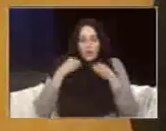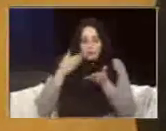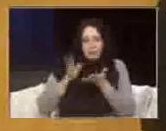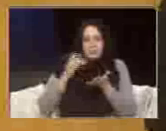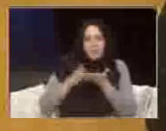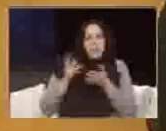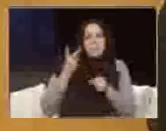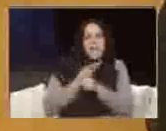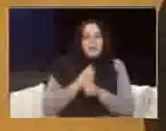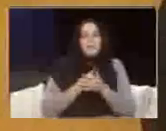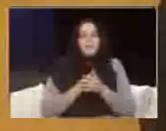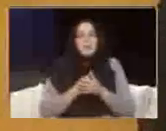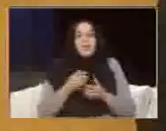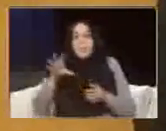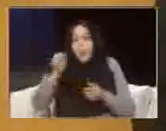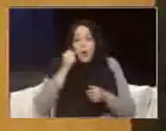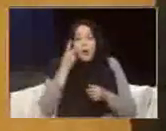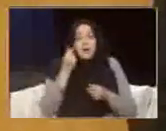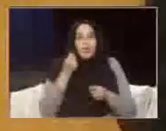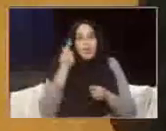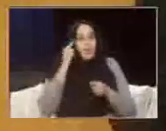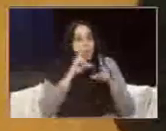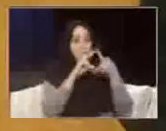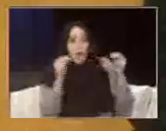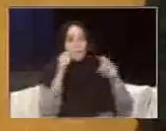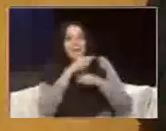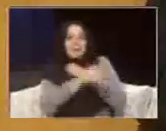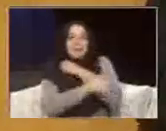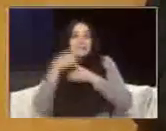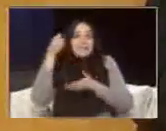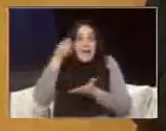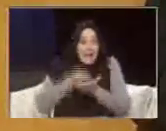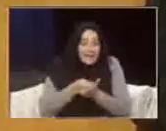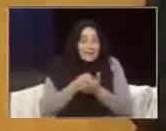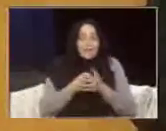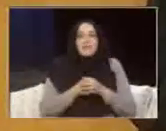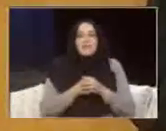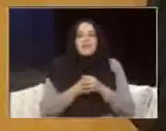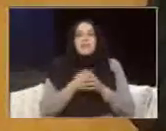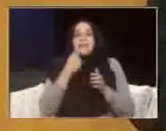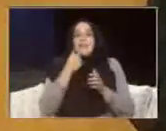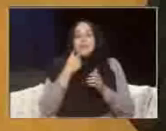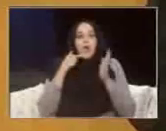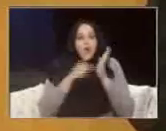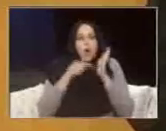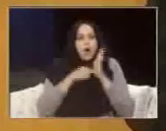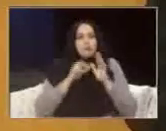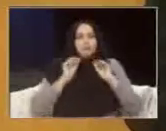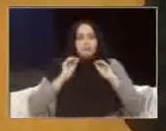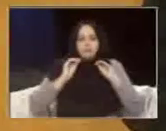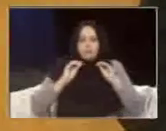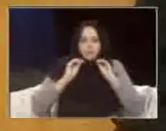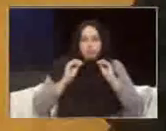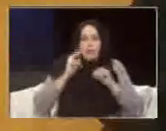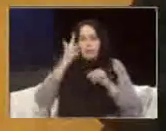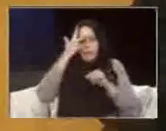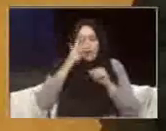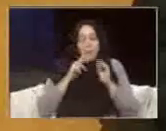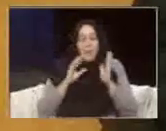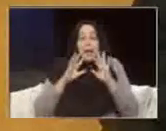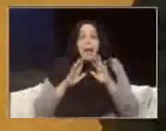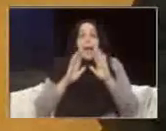صدقة تطهرهم وتزكيهم بها. إذن فهذا التأثير، فهذه الأمور الإيمانية